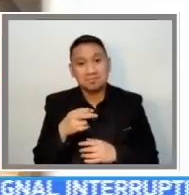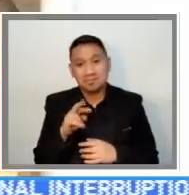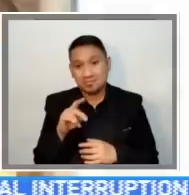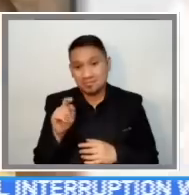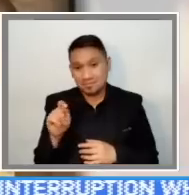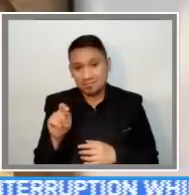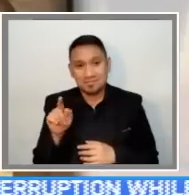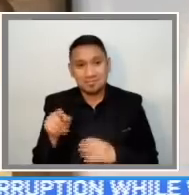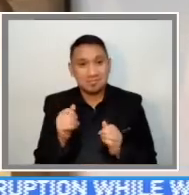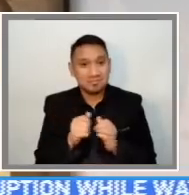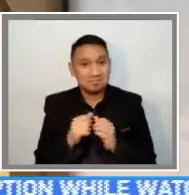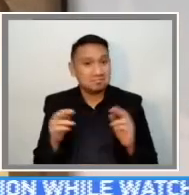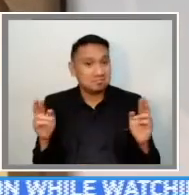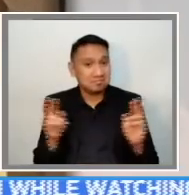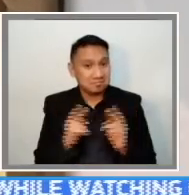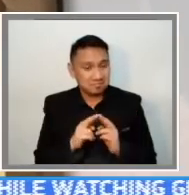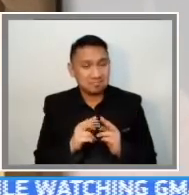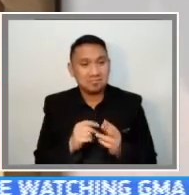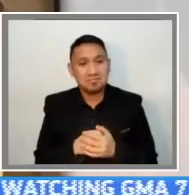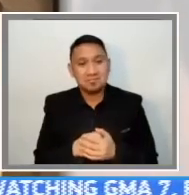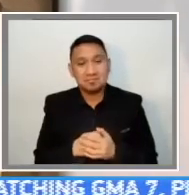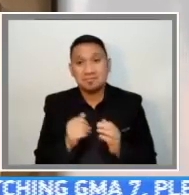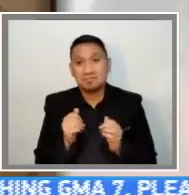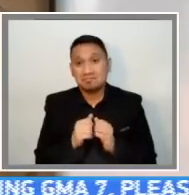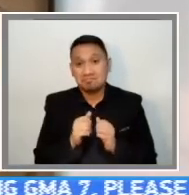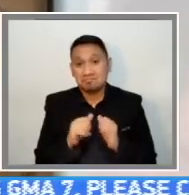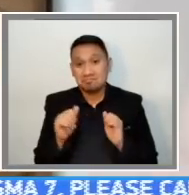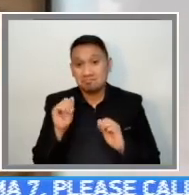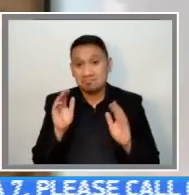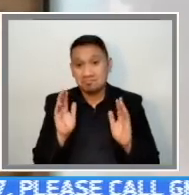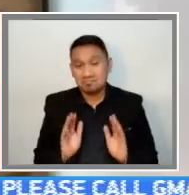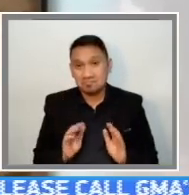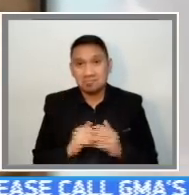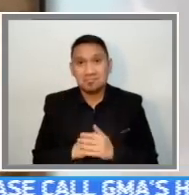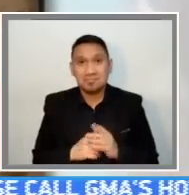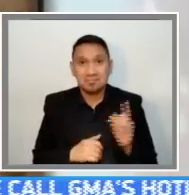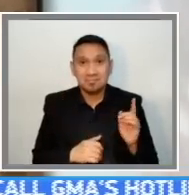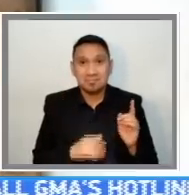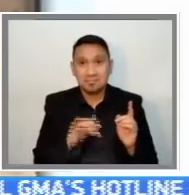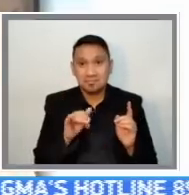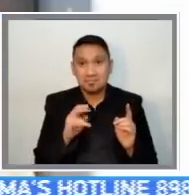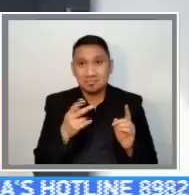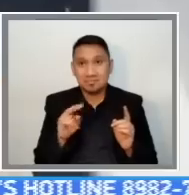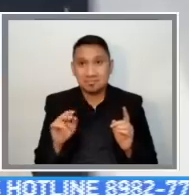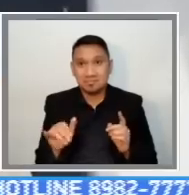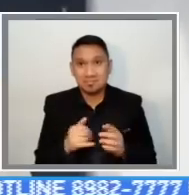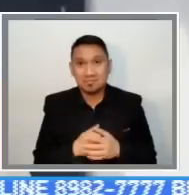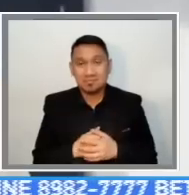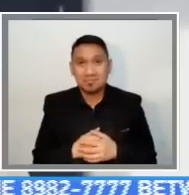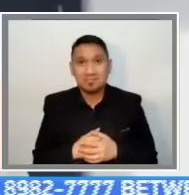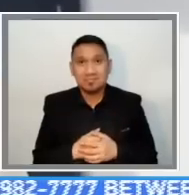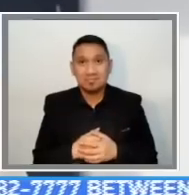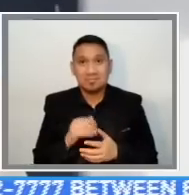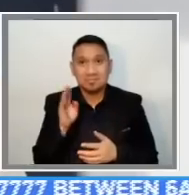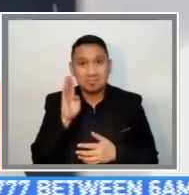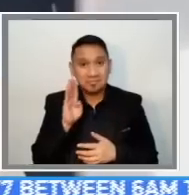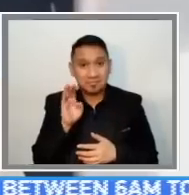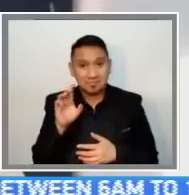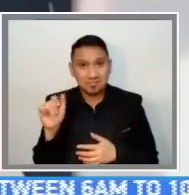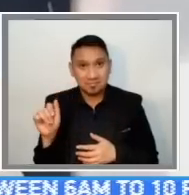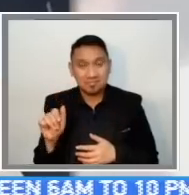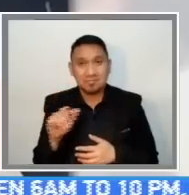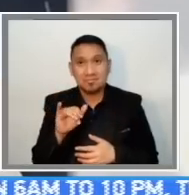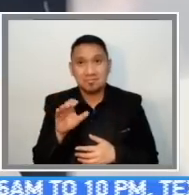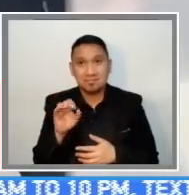showbiz. Naroon sina Sparkle GMA Artist Center Consultant Johnny Manahan o Mr. M, Bea Alonzo, John Lloyd Cruz,